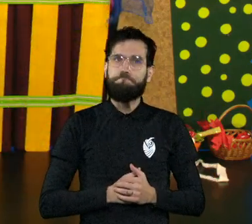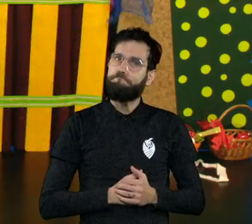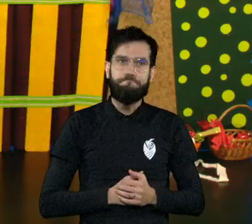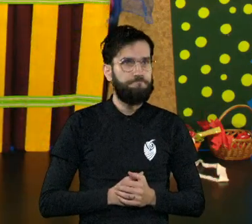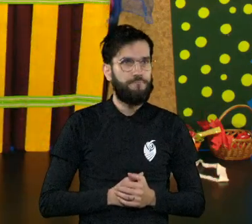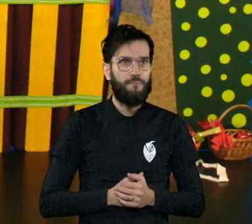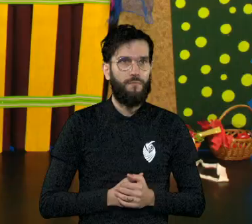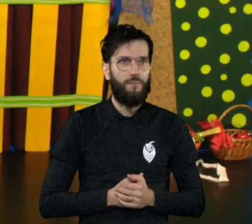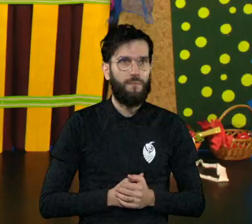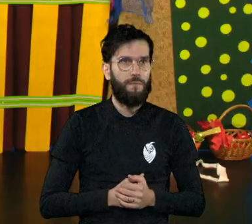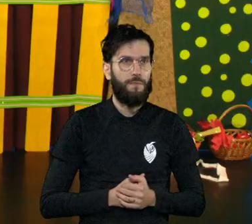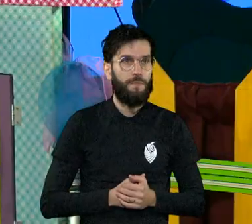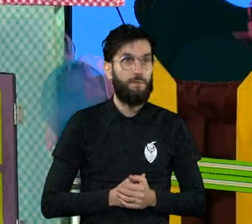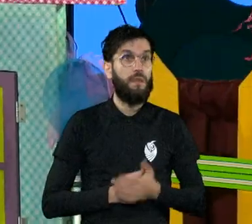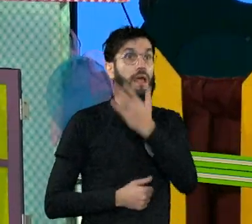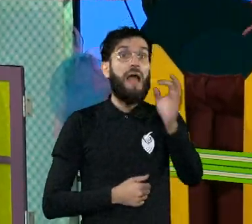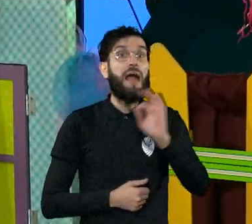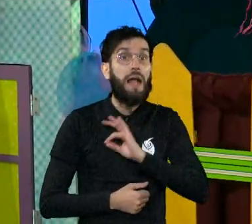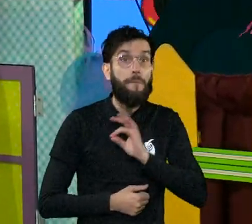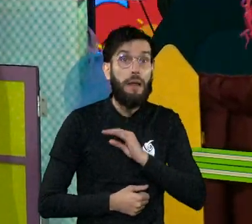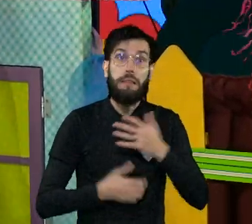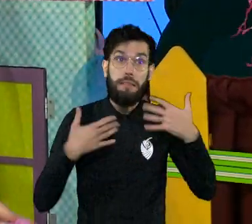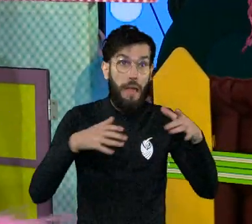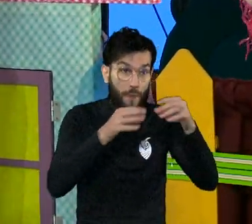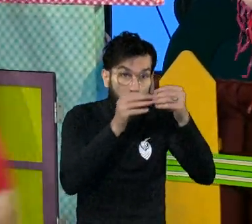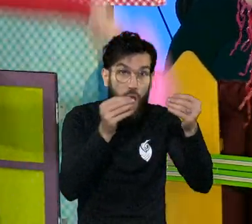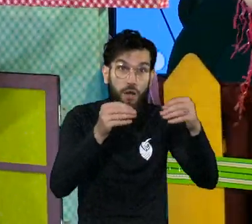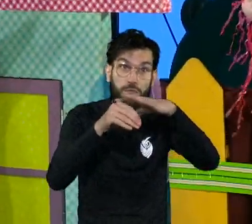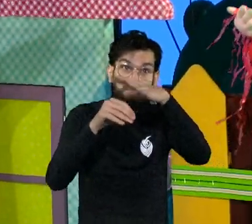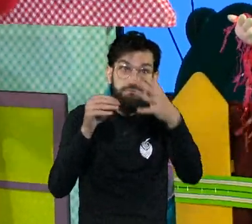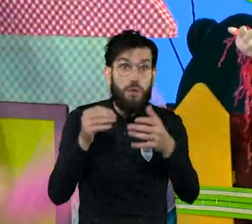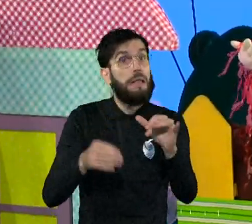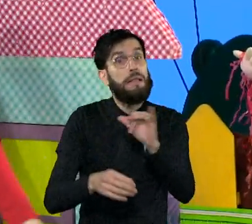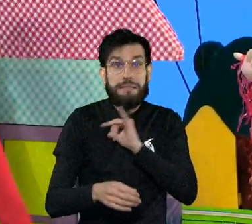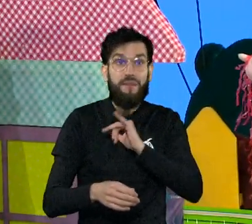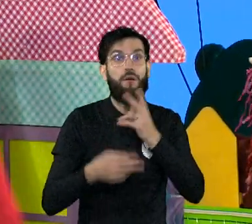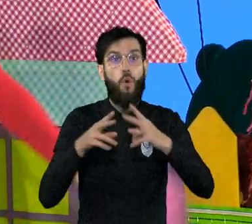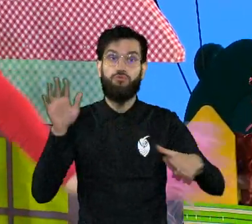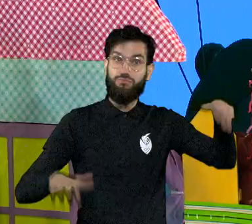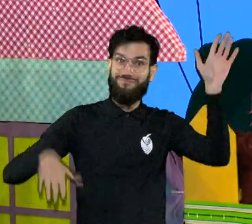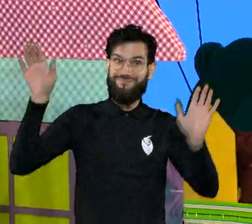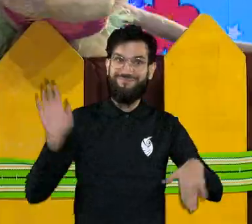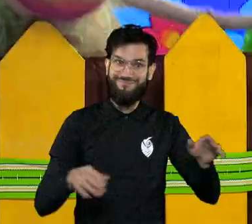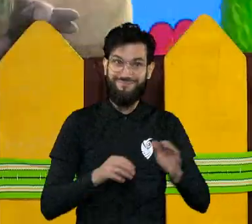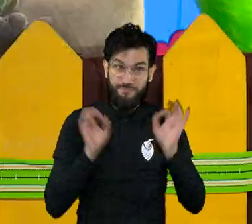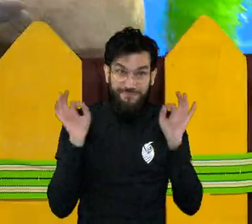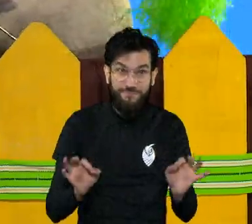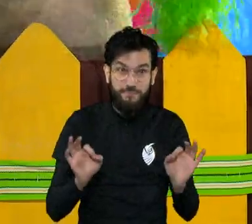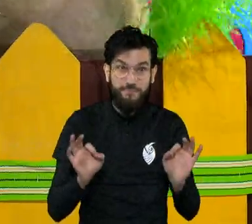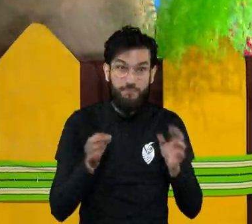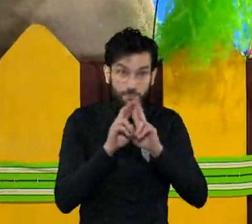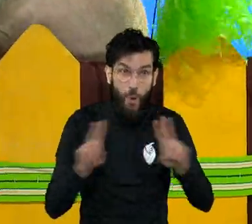Páči sa? A kamoši, vy keď doma nemáte strapce, tak môžete len krásne mávať rukami. Tak ideme na